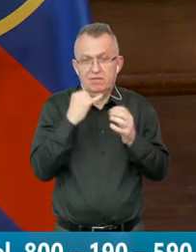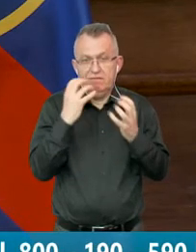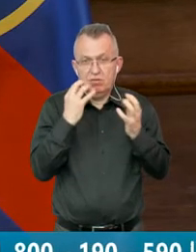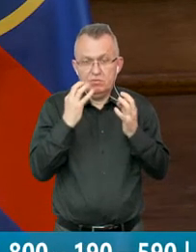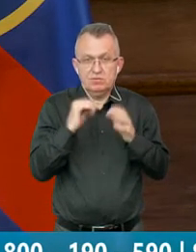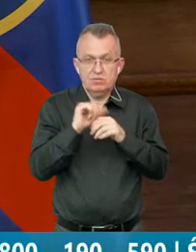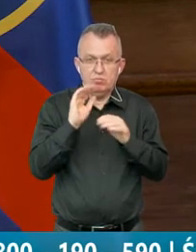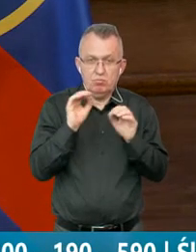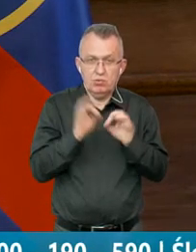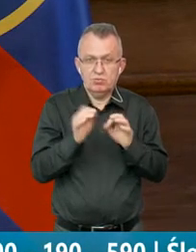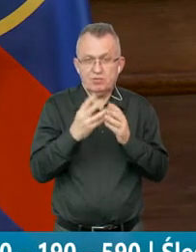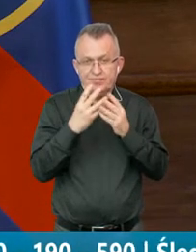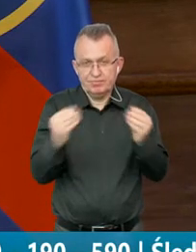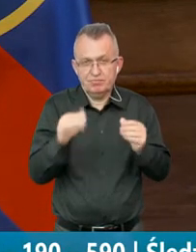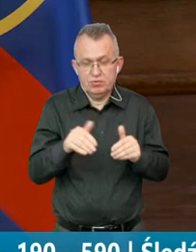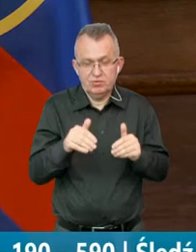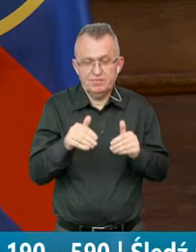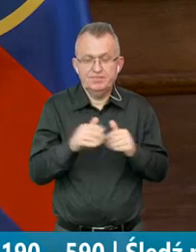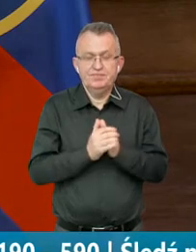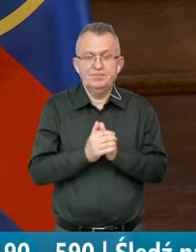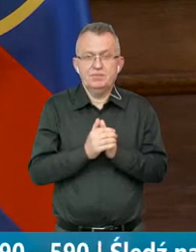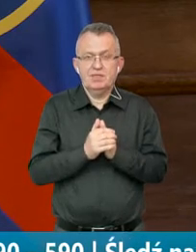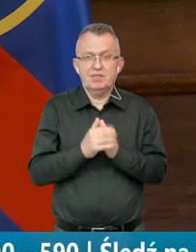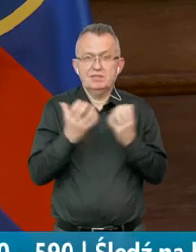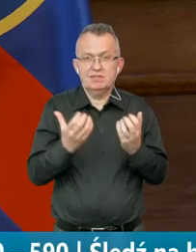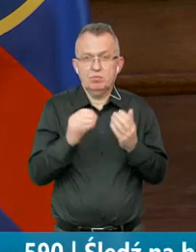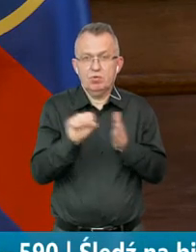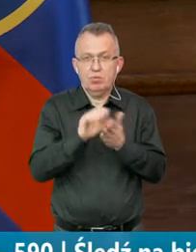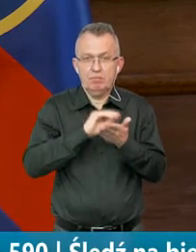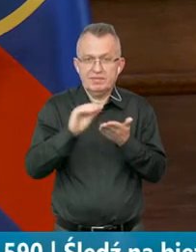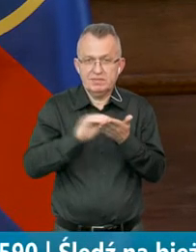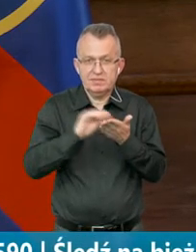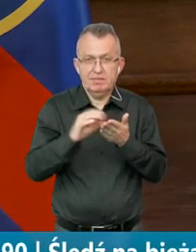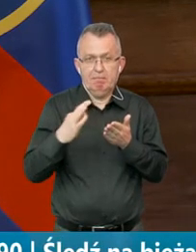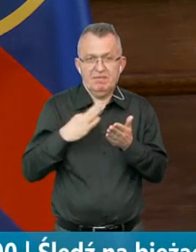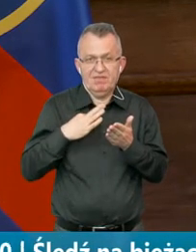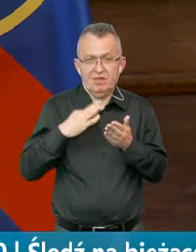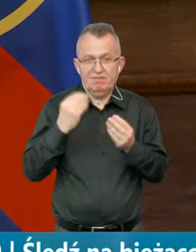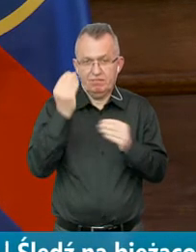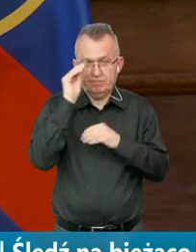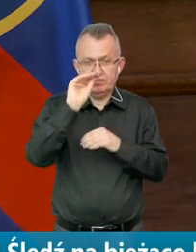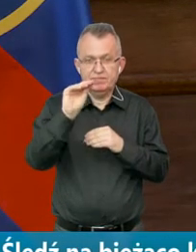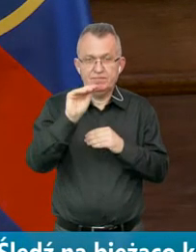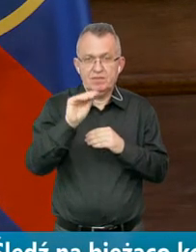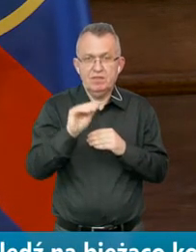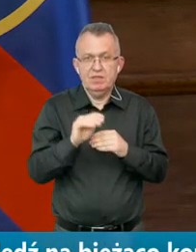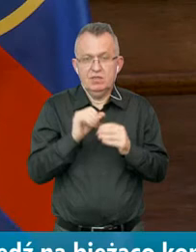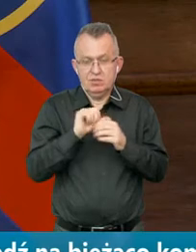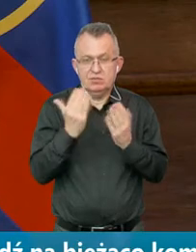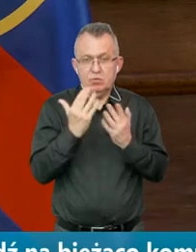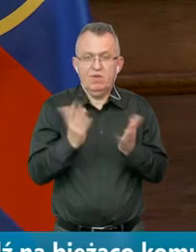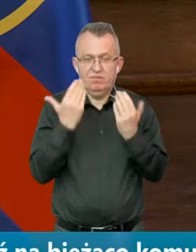coś może umknąć. Zachęcam wtedy do pisania prywatnych wiadomości, to jest sporo